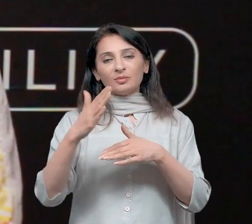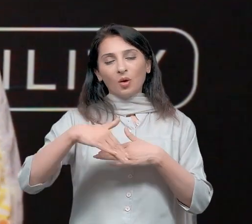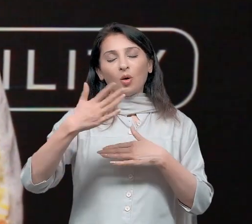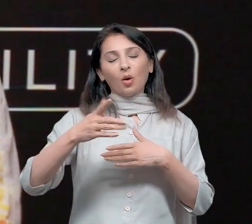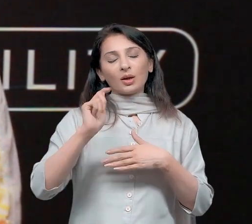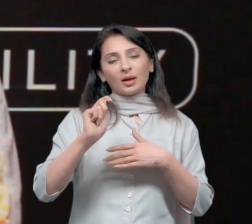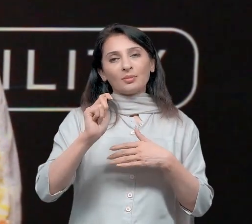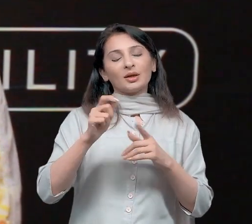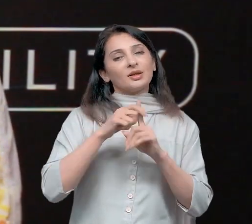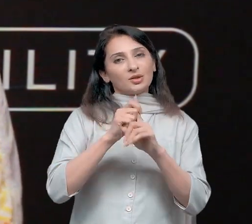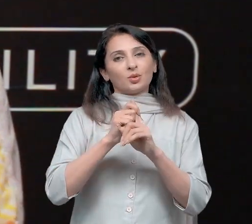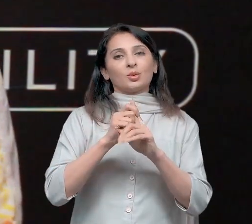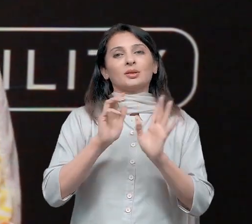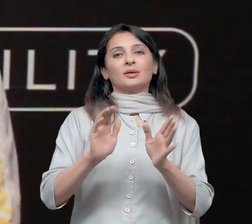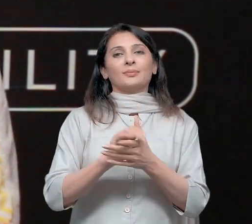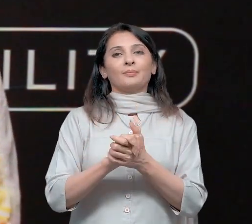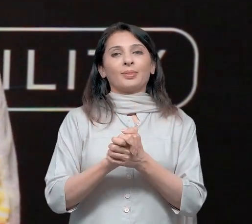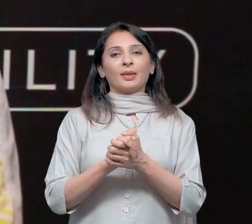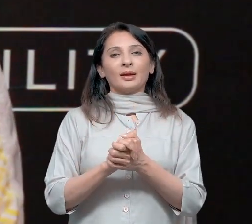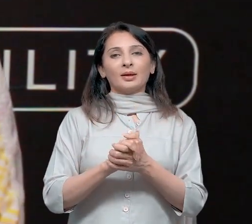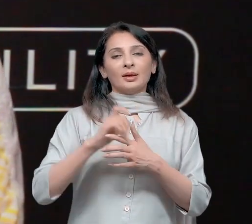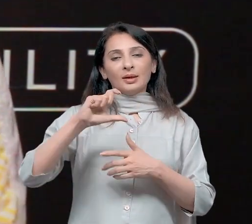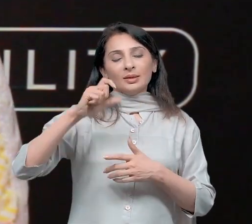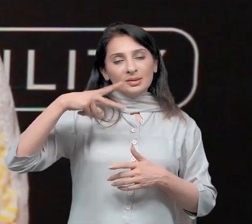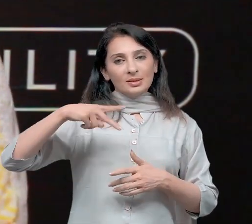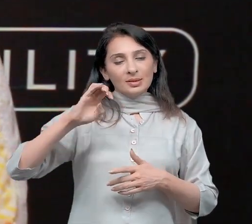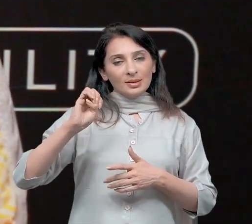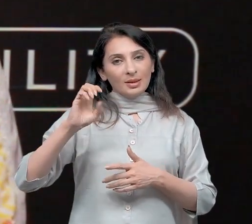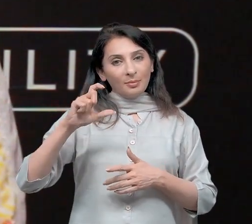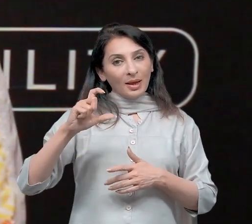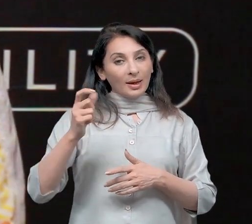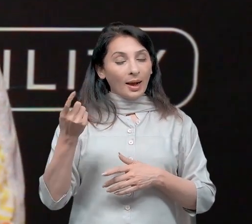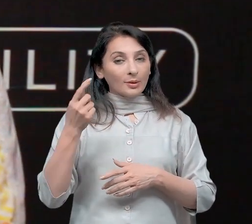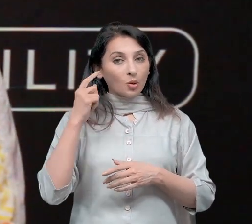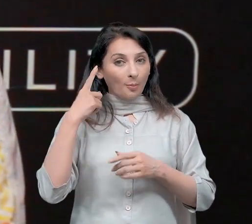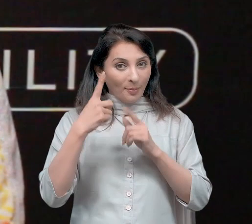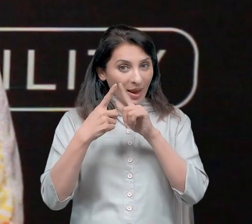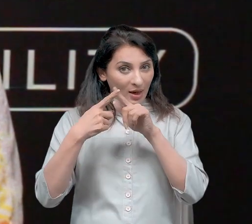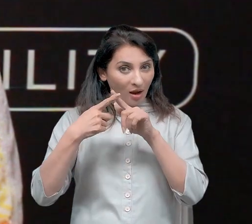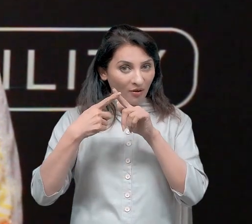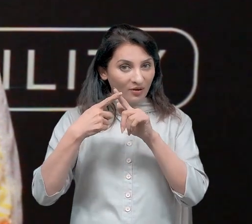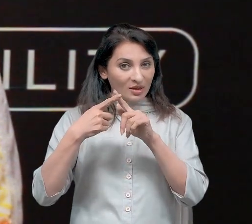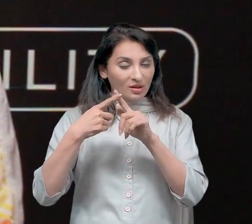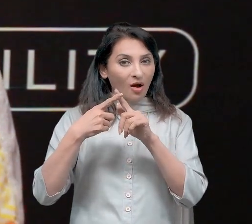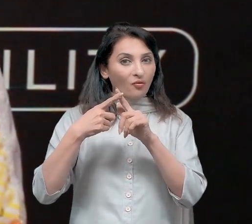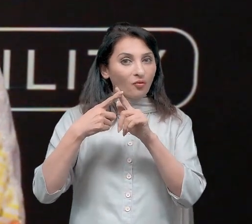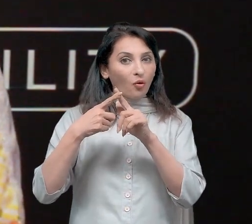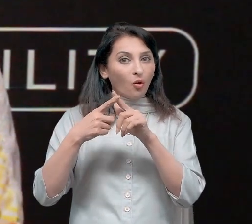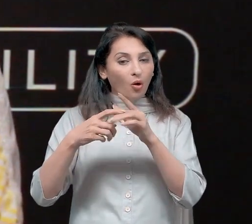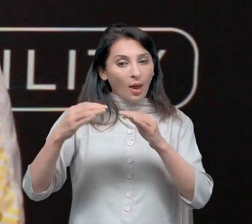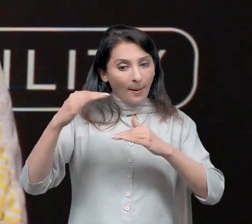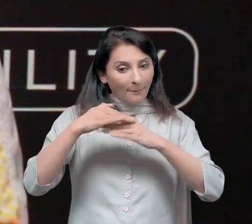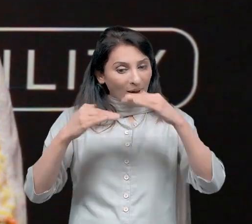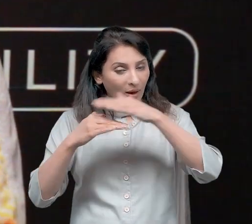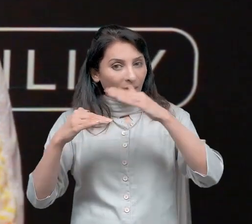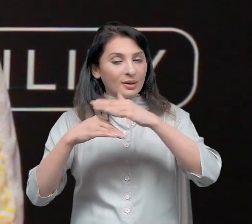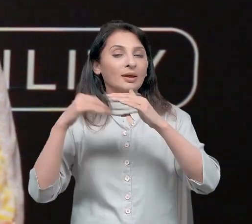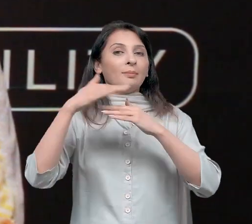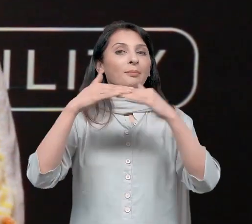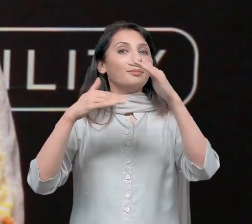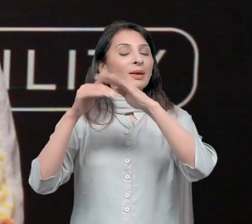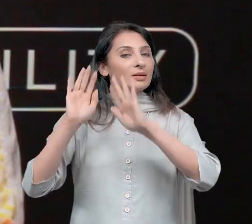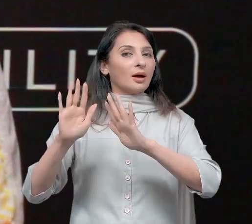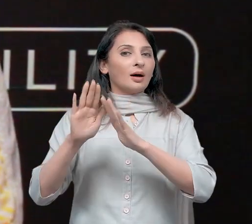پہلا فیز تھا وہ انفراسٹرکچر کنسٹرکشن کے اوپر تھا. تو لوگوں کا کہنا یہ ہے کہ کنسٹرکشن کا جیسے